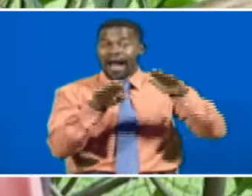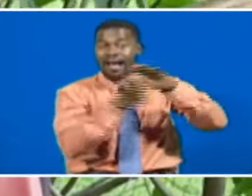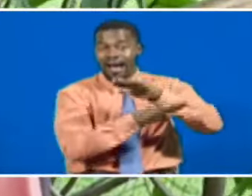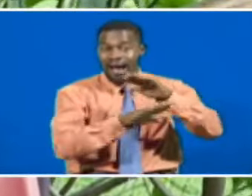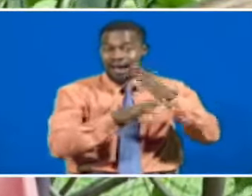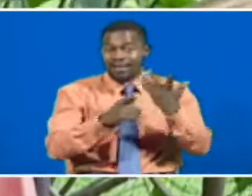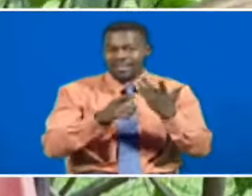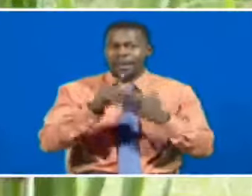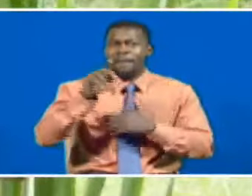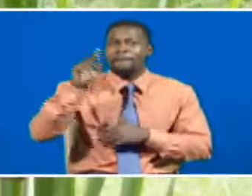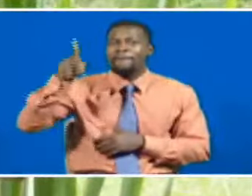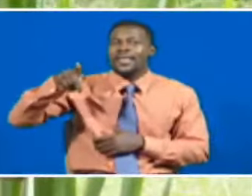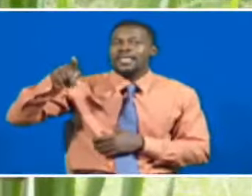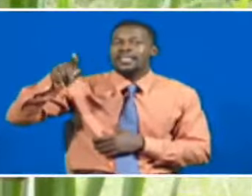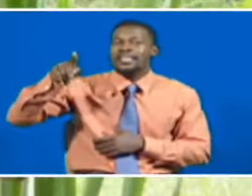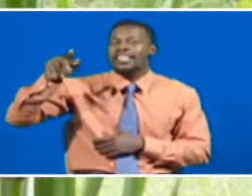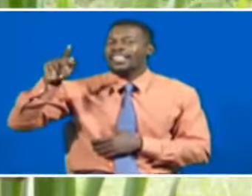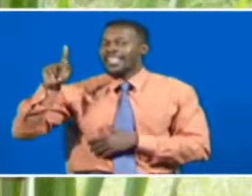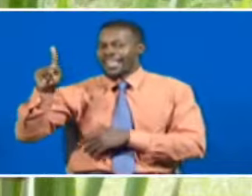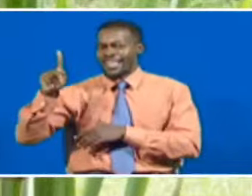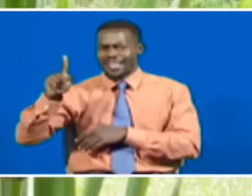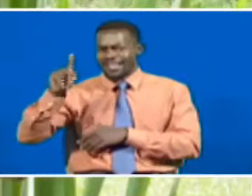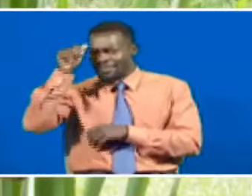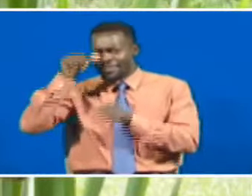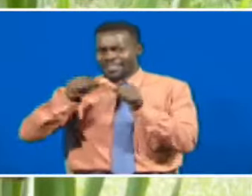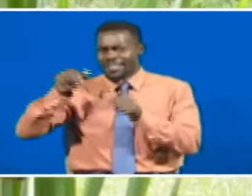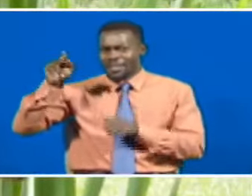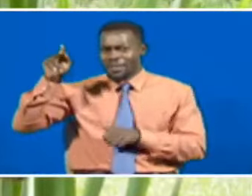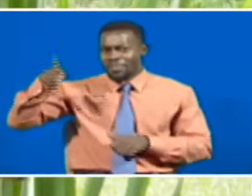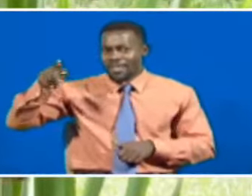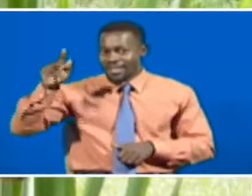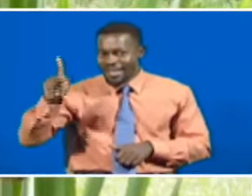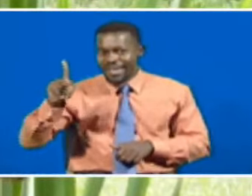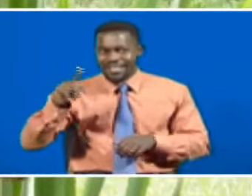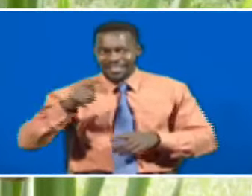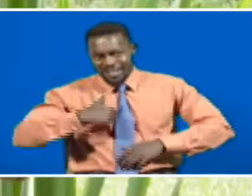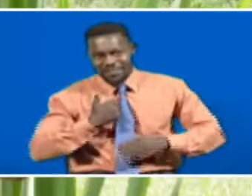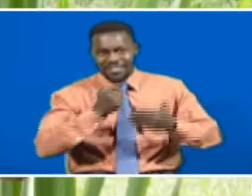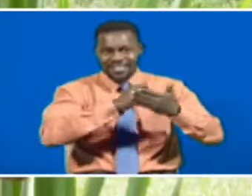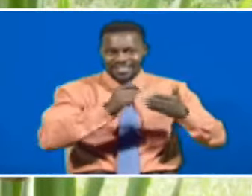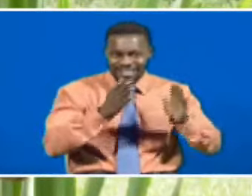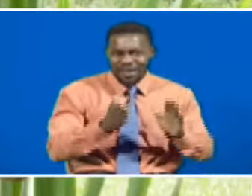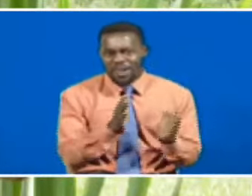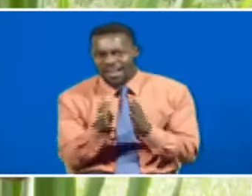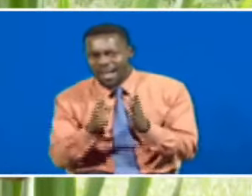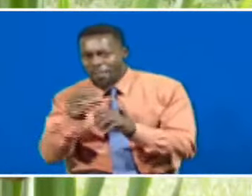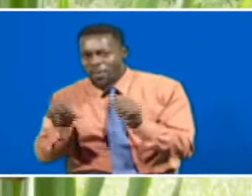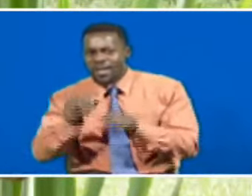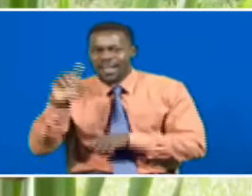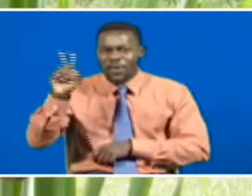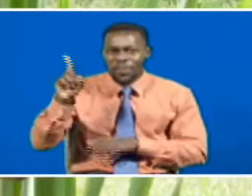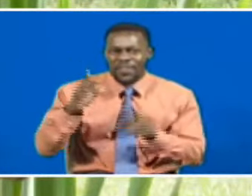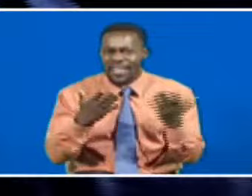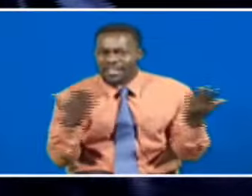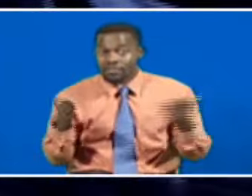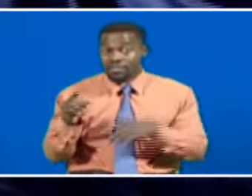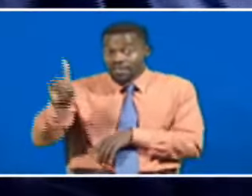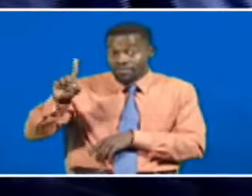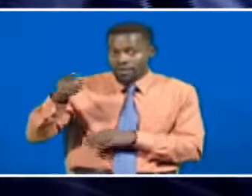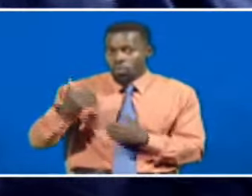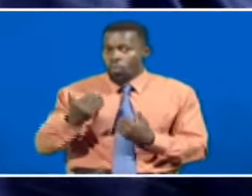Peter Kenneth. Nilikuwa kwa executive secretariat, tukiweza kupanga mambo ya Nairobi sana. Na lakini